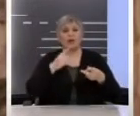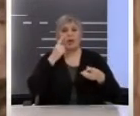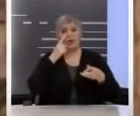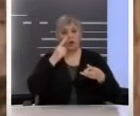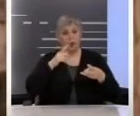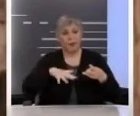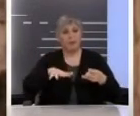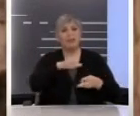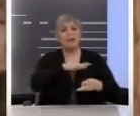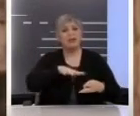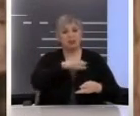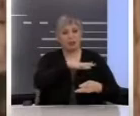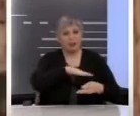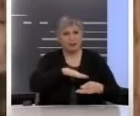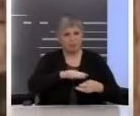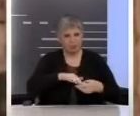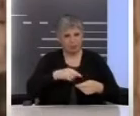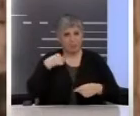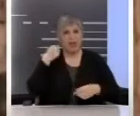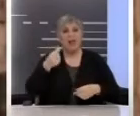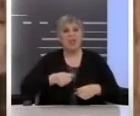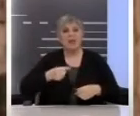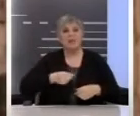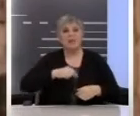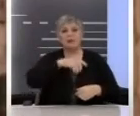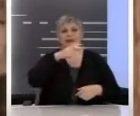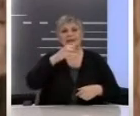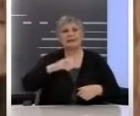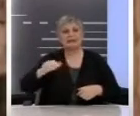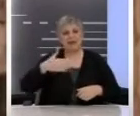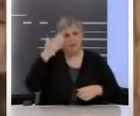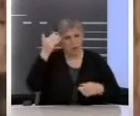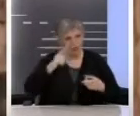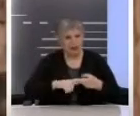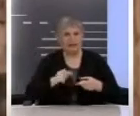οι περιοχές των Δήμων Σαμοθράκης, Σίμης,